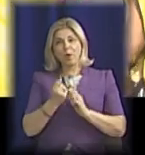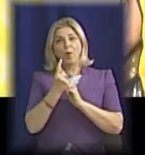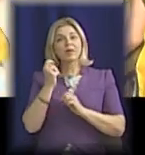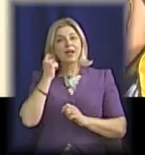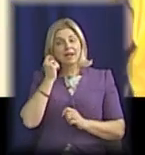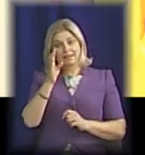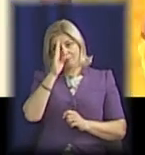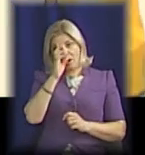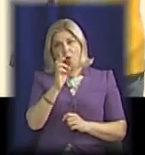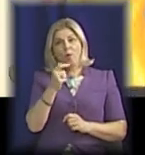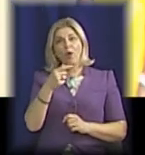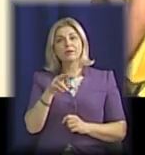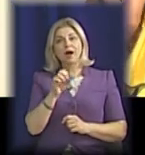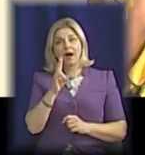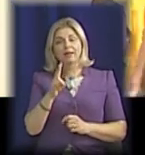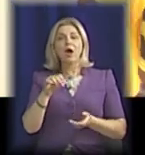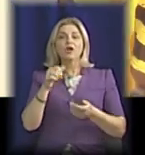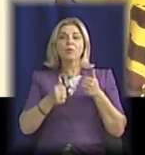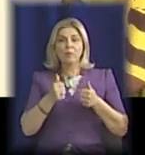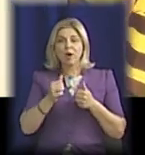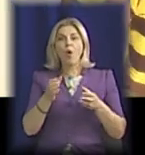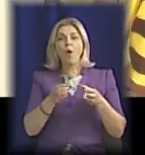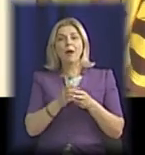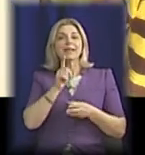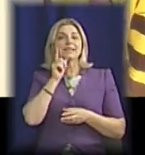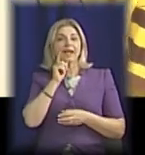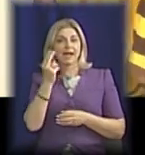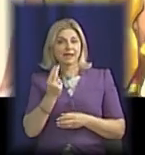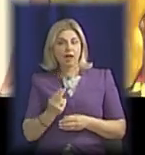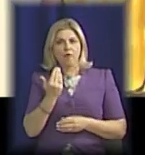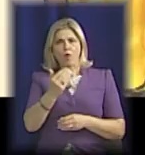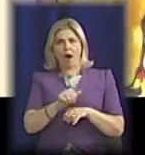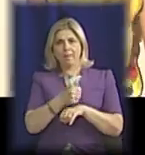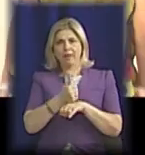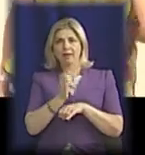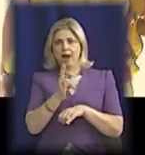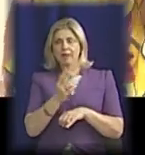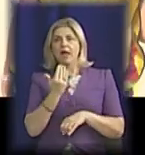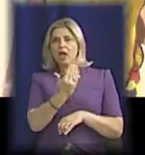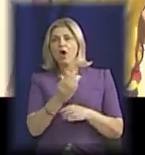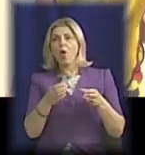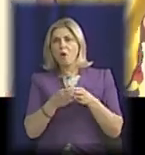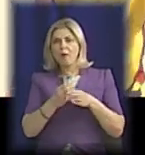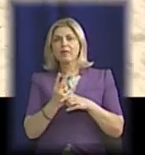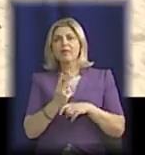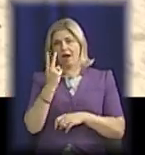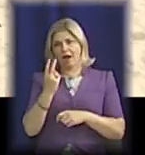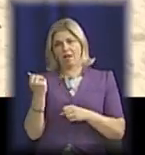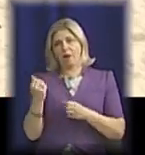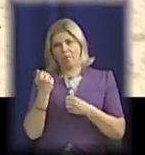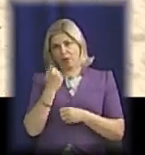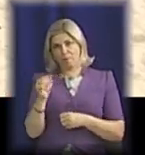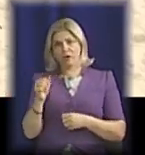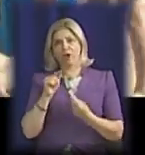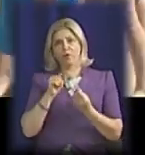11-річний Богдан Письменний змагається у команді «Зелених». Товариші призначили його капітаном. Їх команда вже двічі перемогла суперників. Просто у